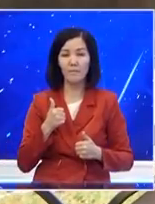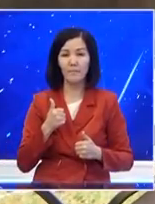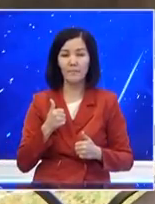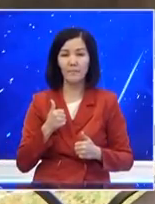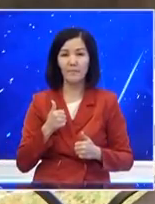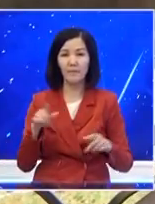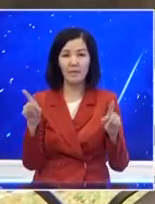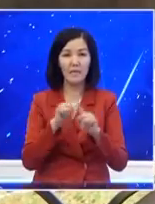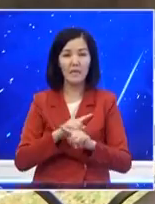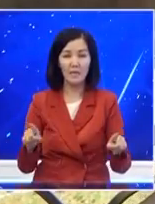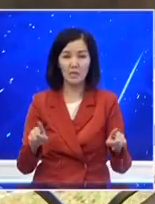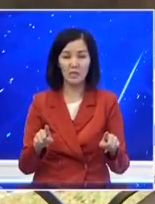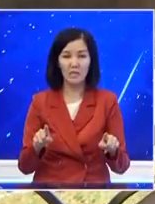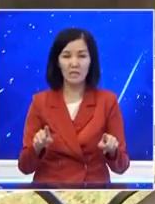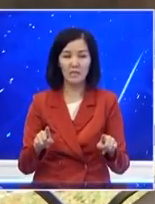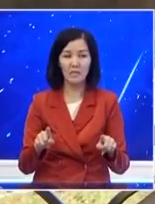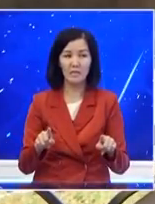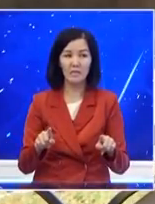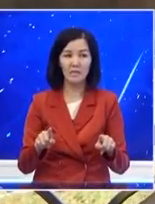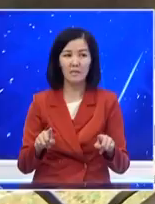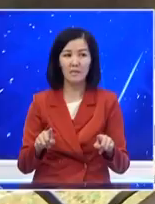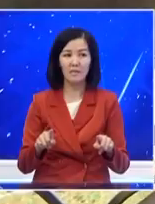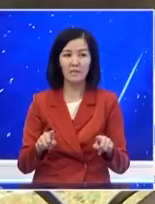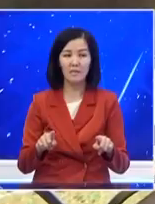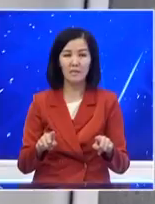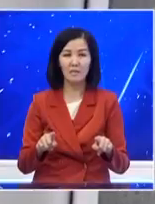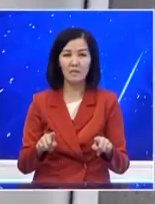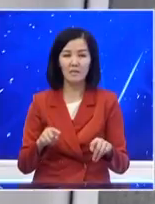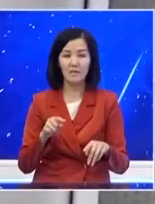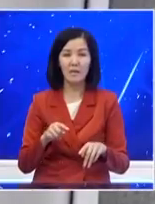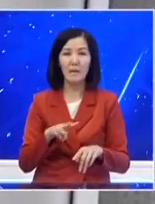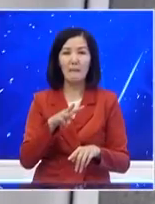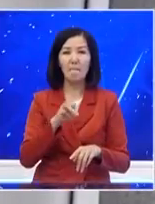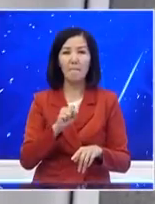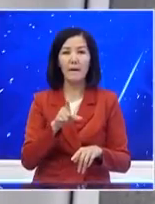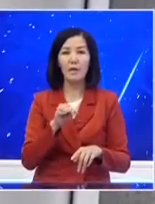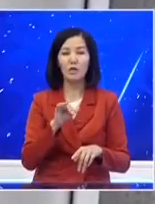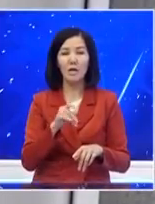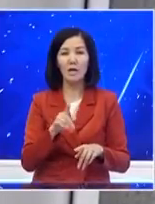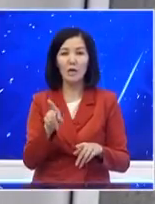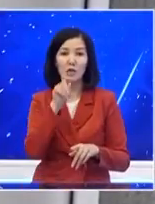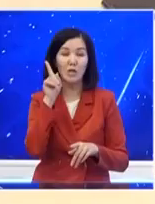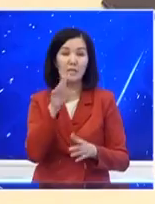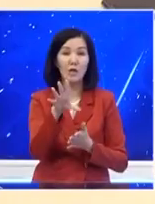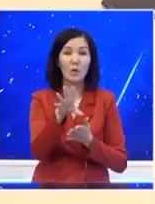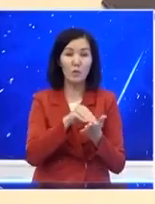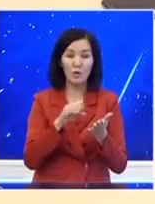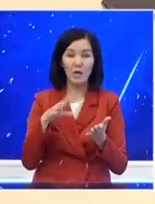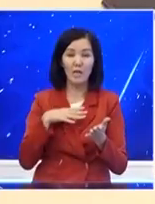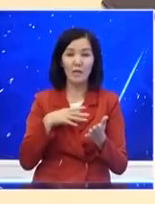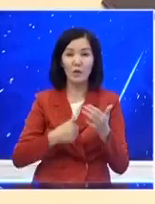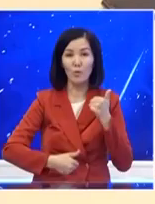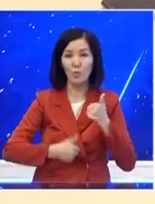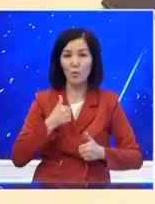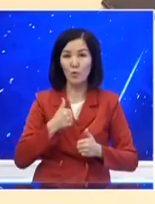Бір ерекше енді сөзбен айтып жеткізуге келмес дүние. Мағжанға тартқан жастардың мақтанатын жөні бар. Себебі өр тұлға